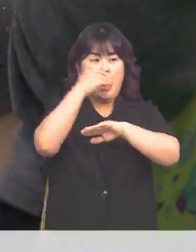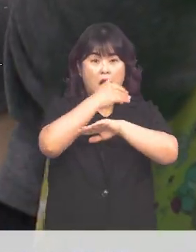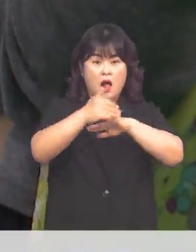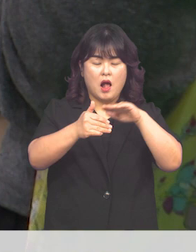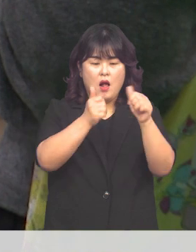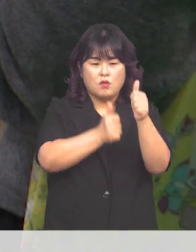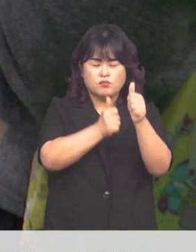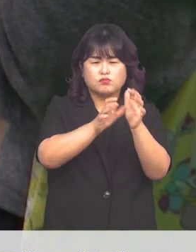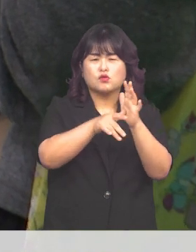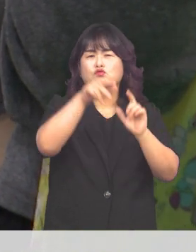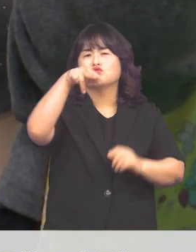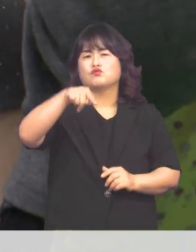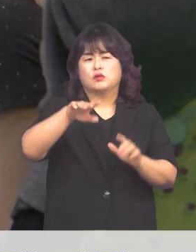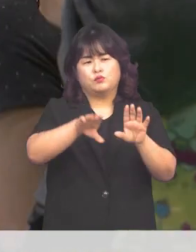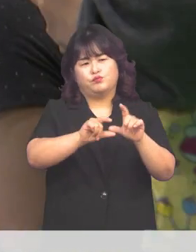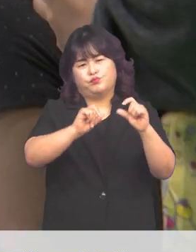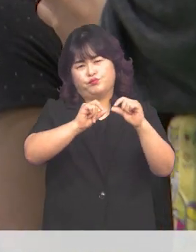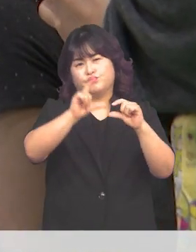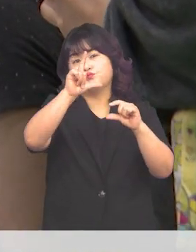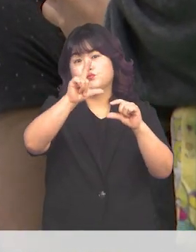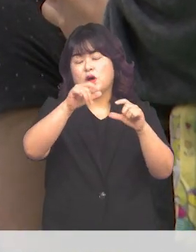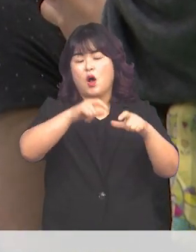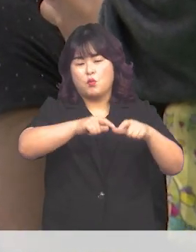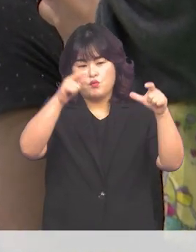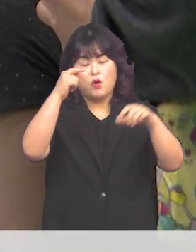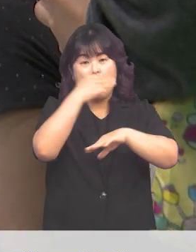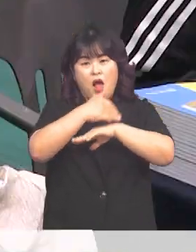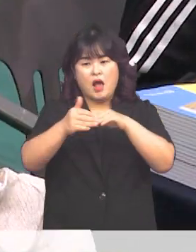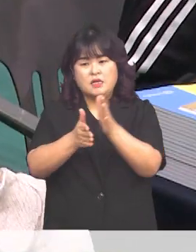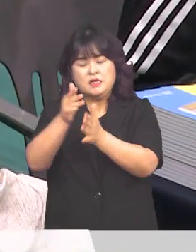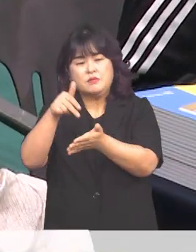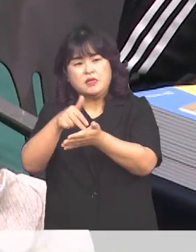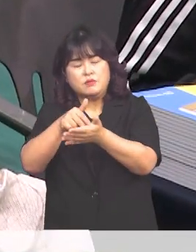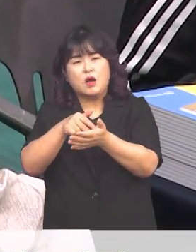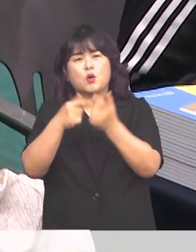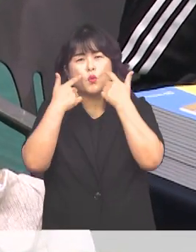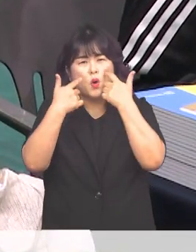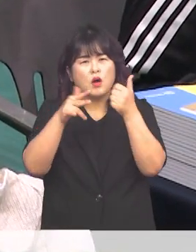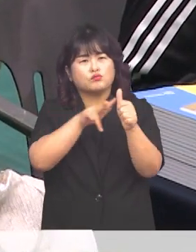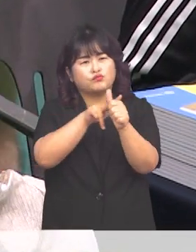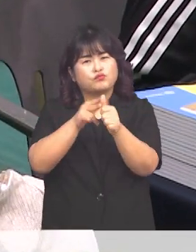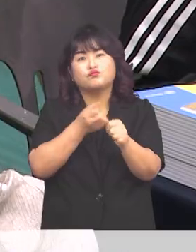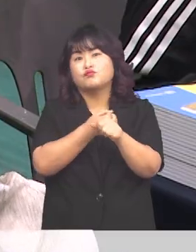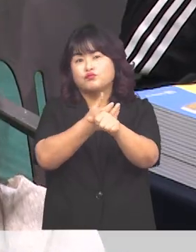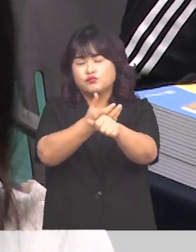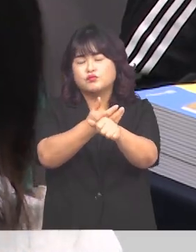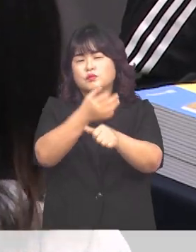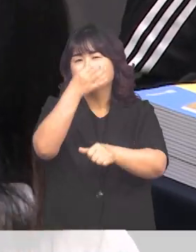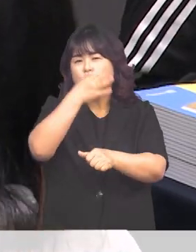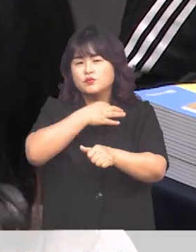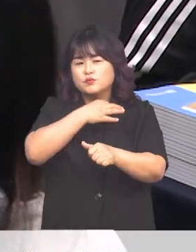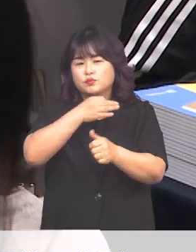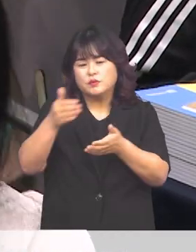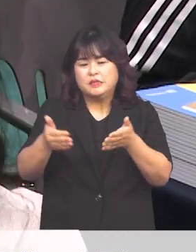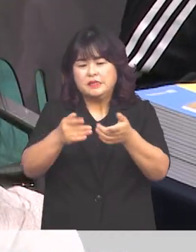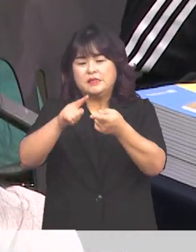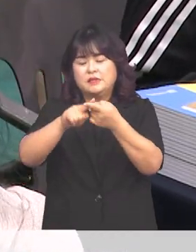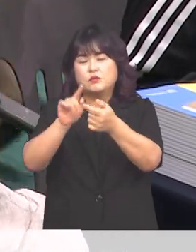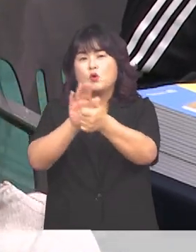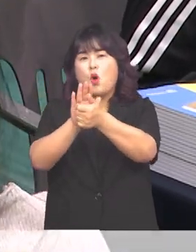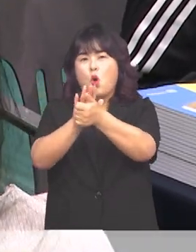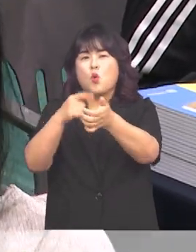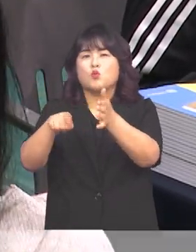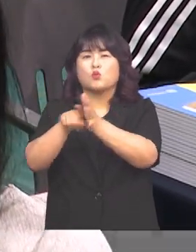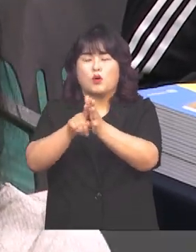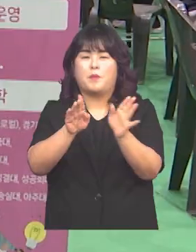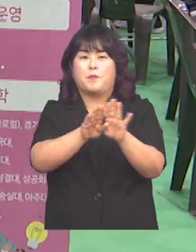수시 모집 비중이 확대되는 것을 고려해 시가 학생과 학부모에게 정확한 정보를 제공하고 효율적인 진로 진학 설계를 할 수 있도록